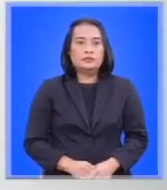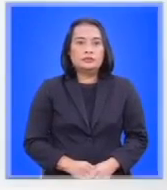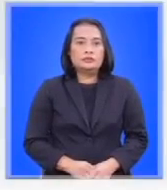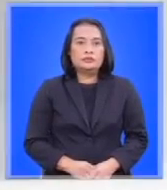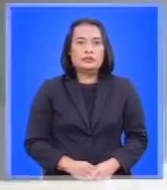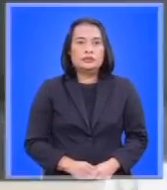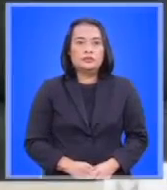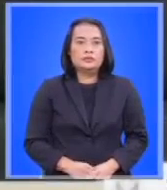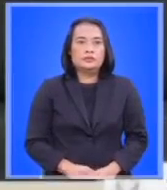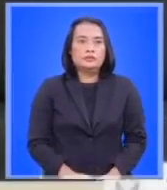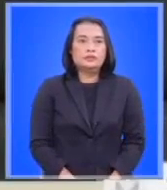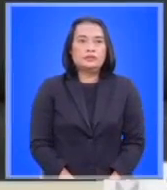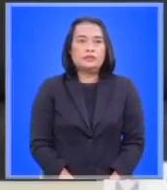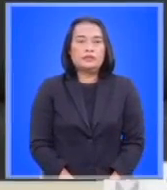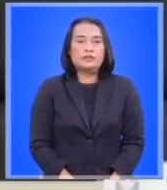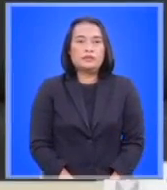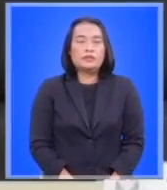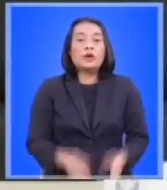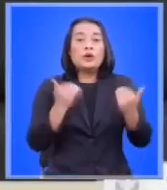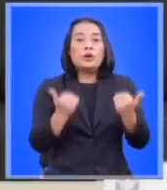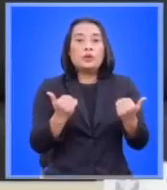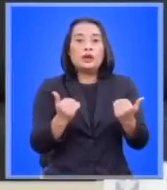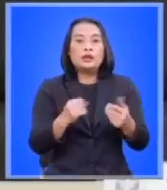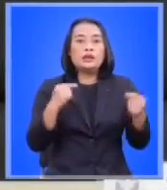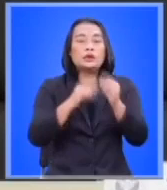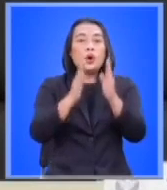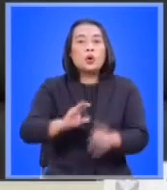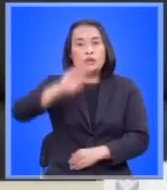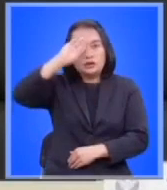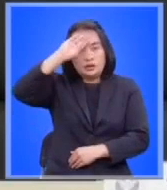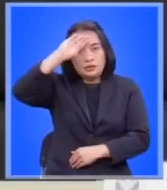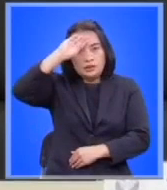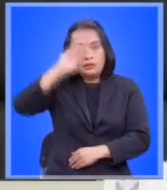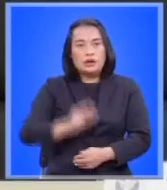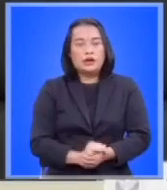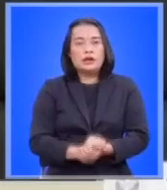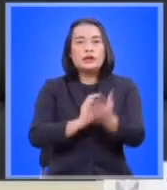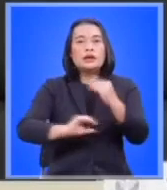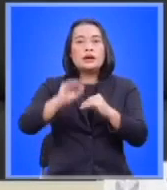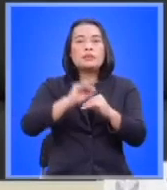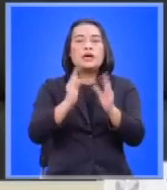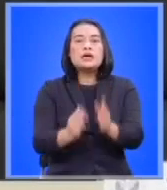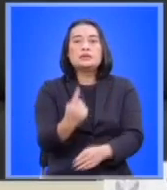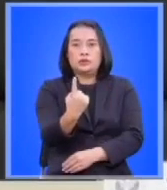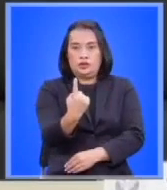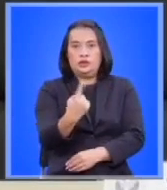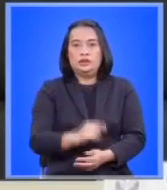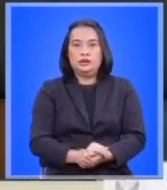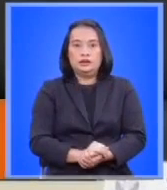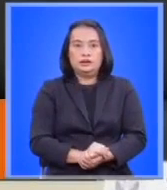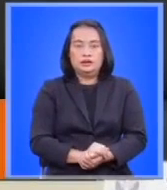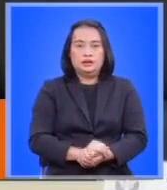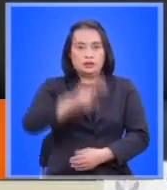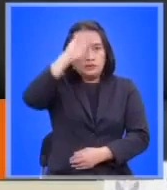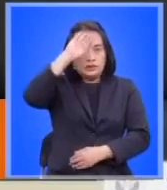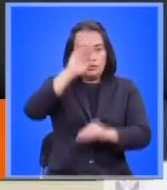วันนี้นะครับก็จะมีผู้ป่วยยืนยันนะครับเพิ่มเติมเนี่ย1รายนะครับซึ่ง